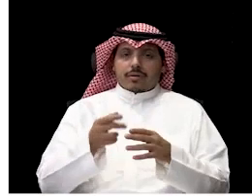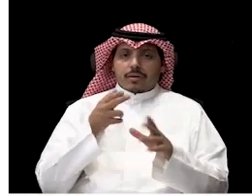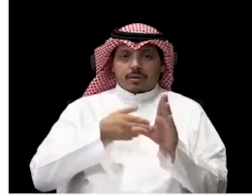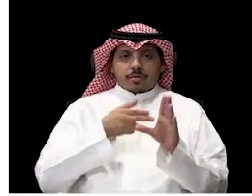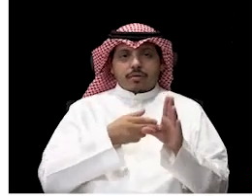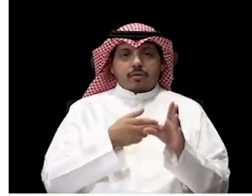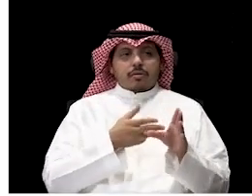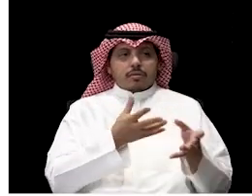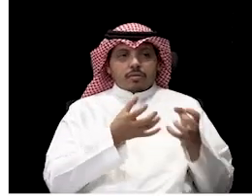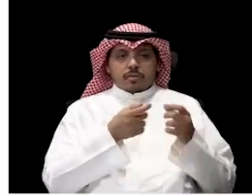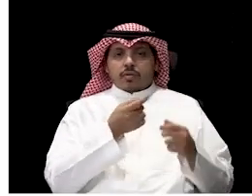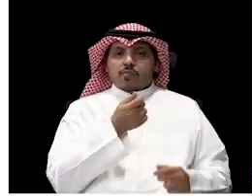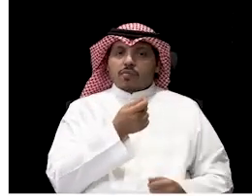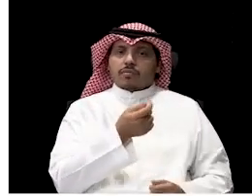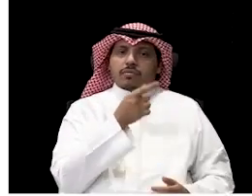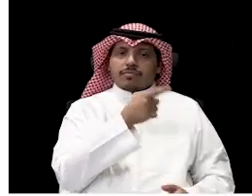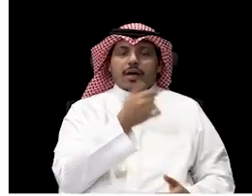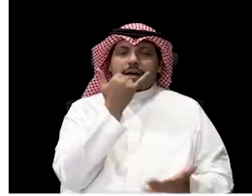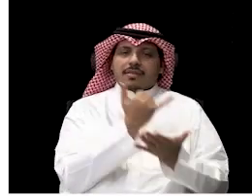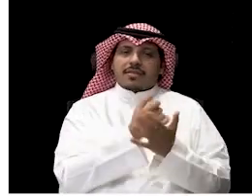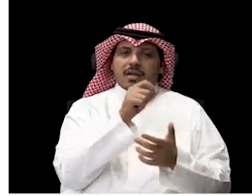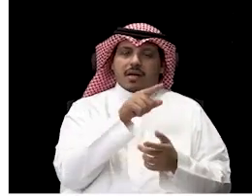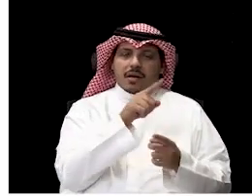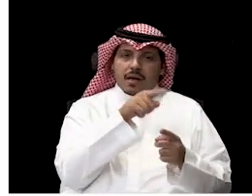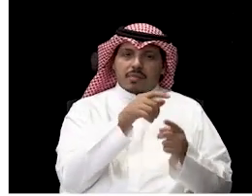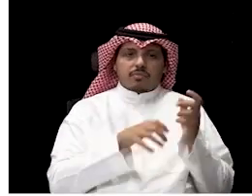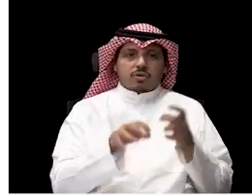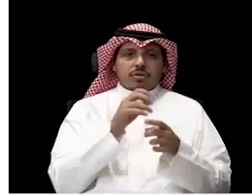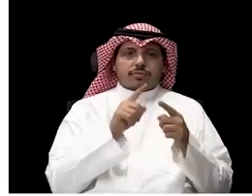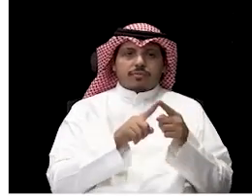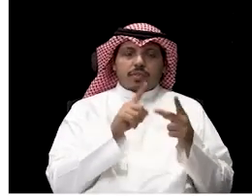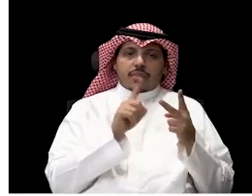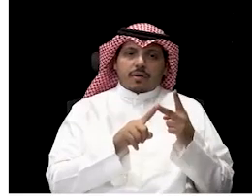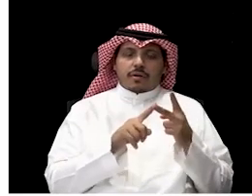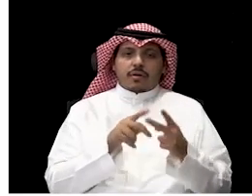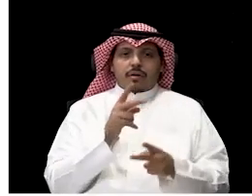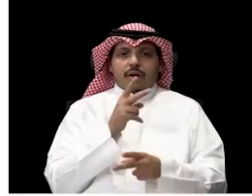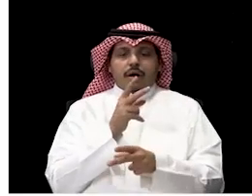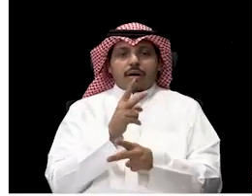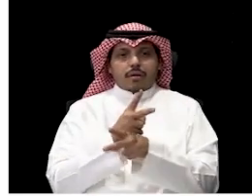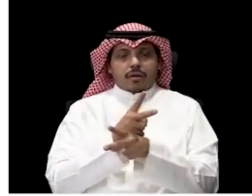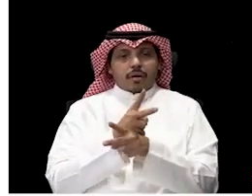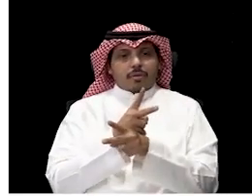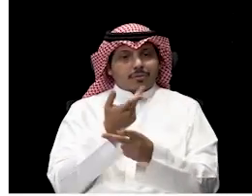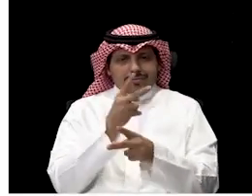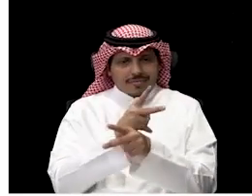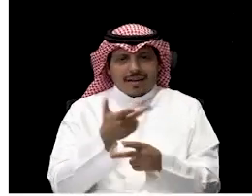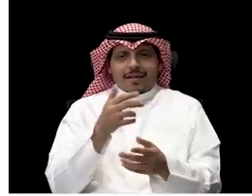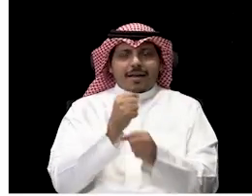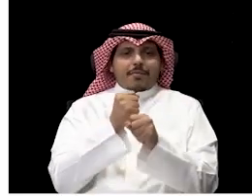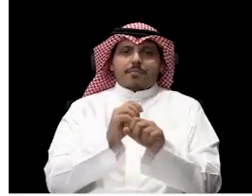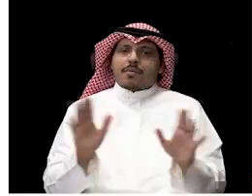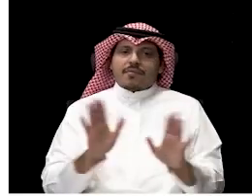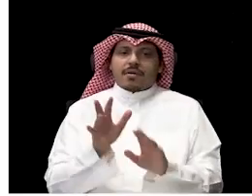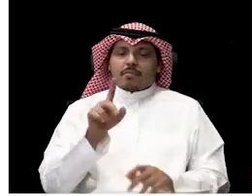كمورد للدخل. المشكلة الثانية هي ماذا؟ هي البطالة، نتعرف عليها بعد